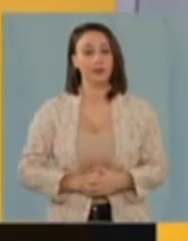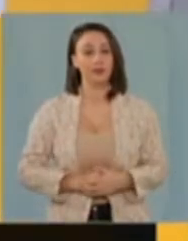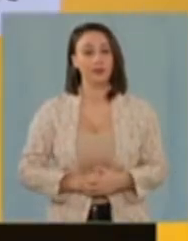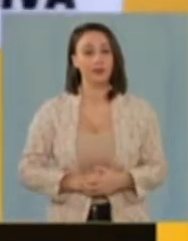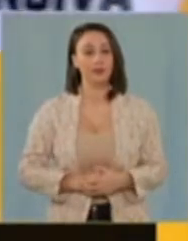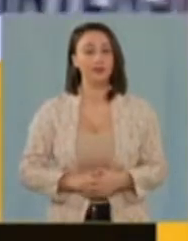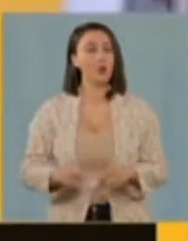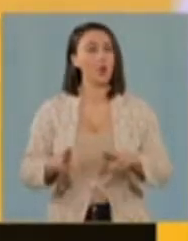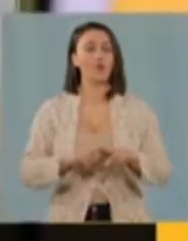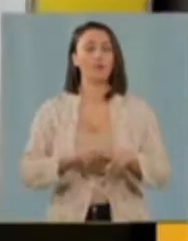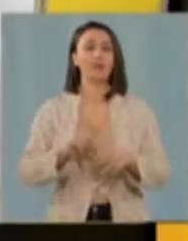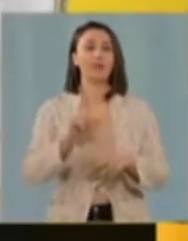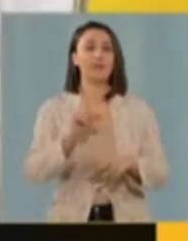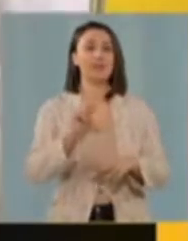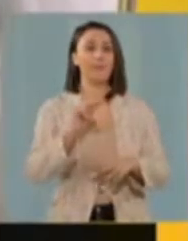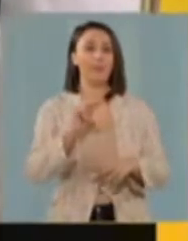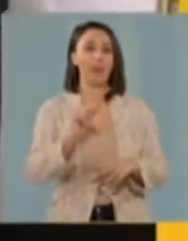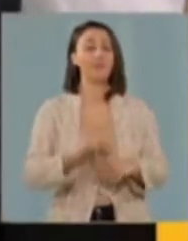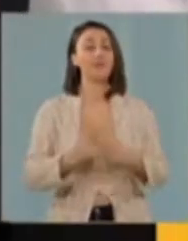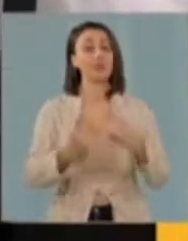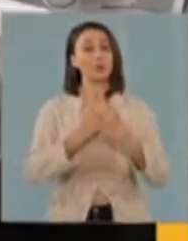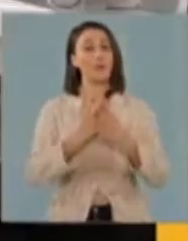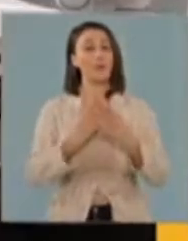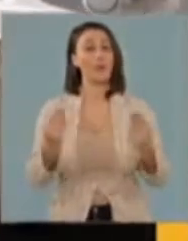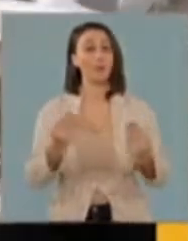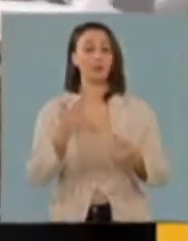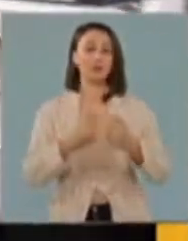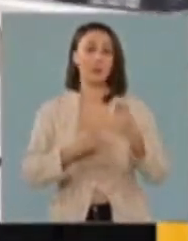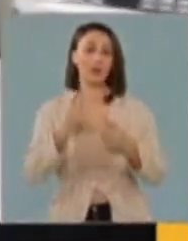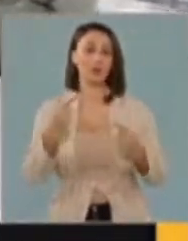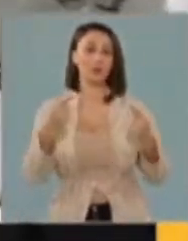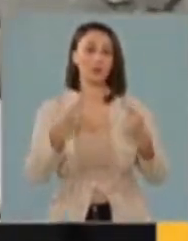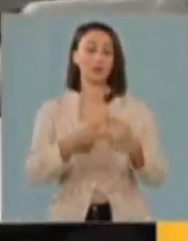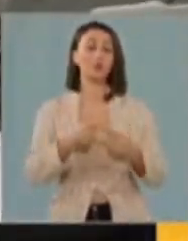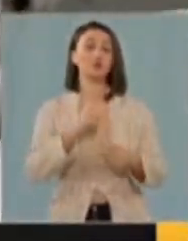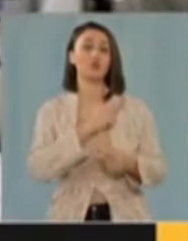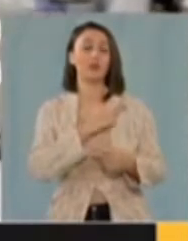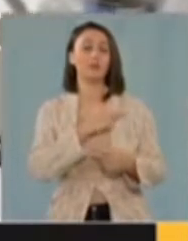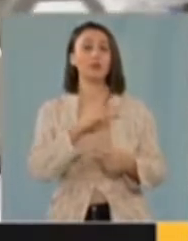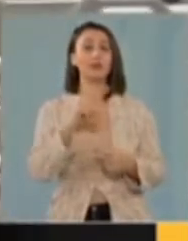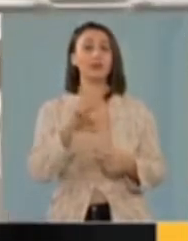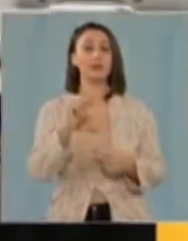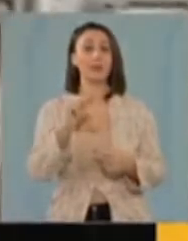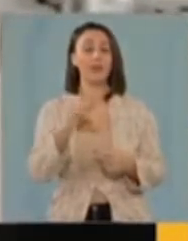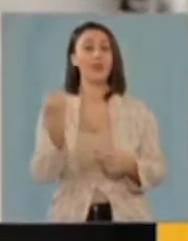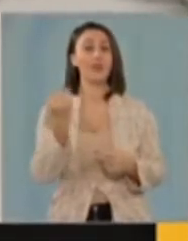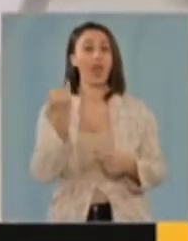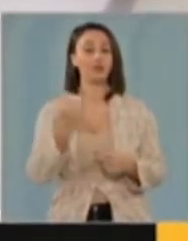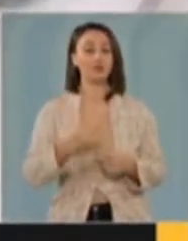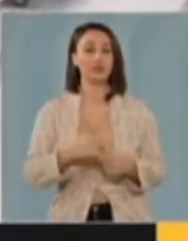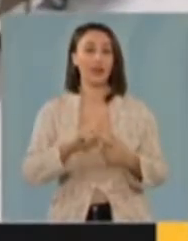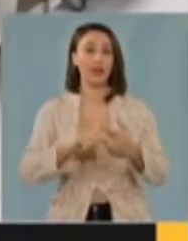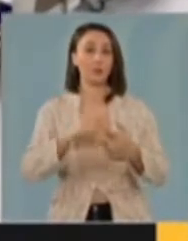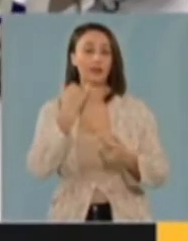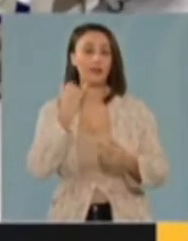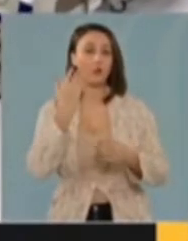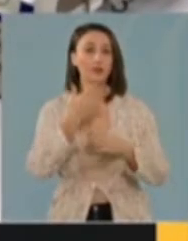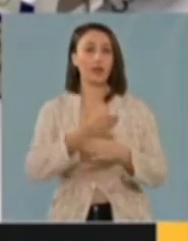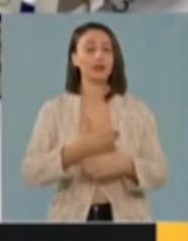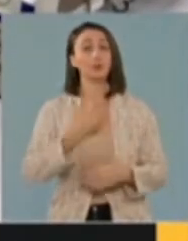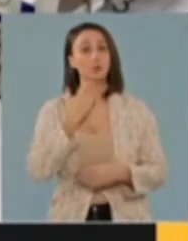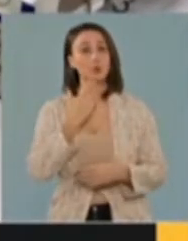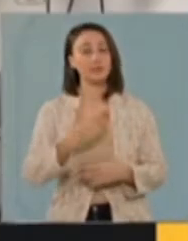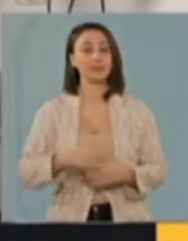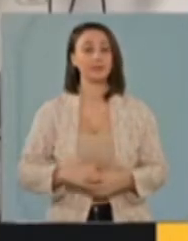datelor Direcției de Sănătate Publică. Discutăm mai multe despre acest subiect cu șeful DSP Iași, Vasile Cepoi. Este în legătură telefonică directă.